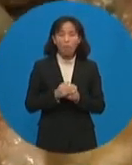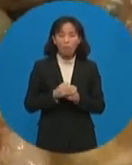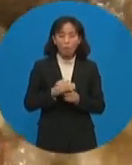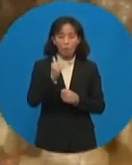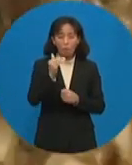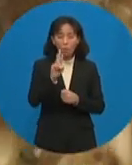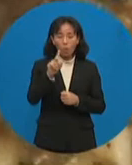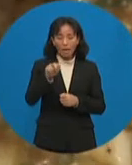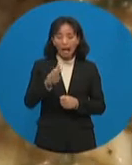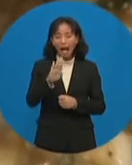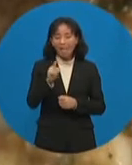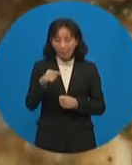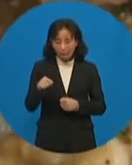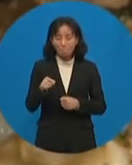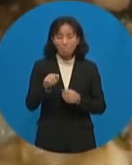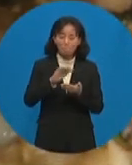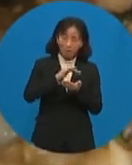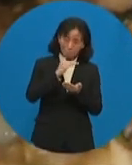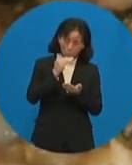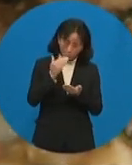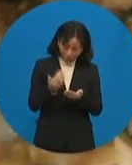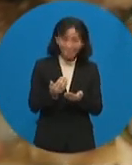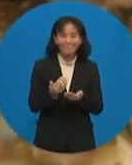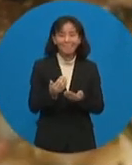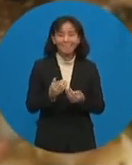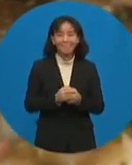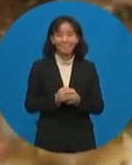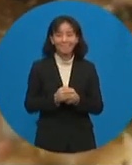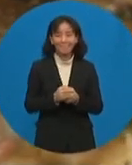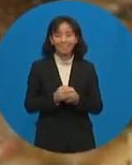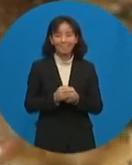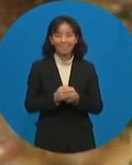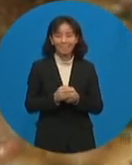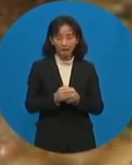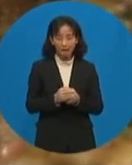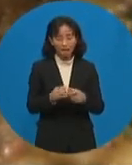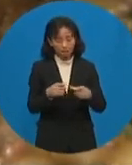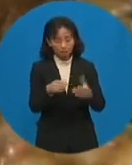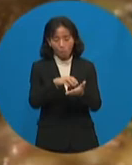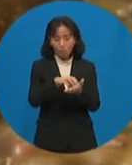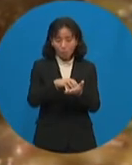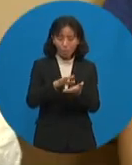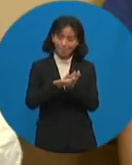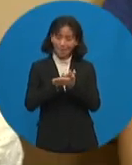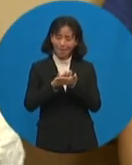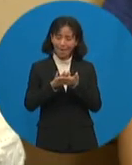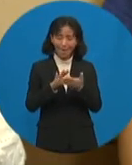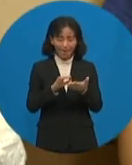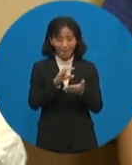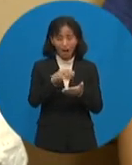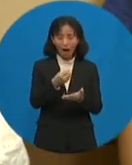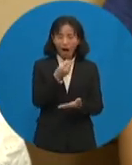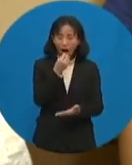のホルモンもいただきます。もう綺麗ですね、もうプリップリです。